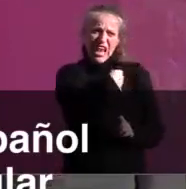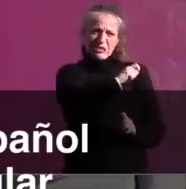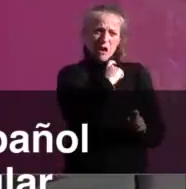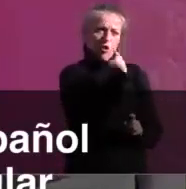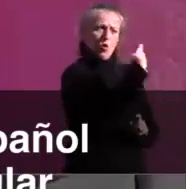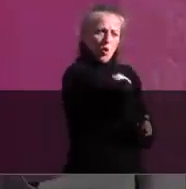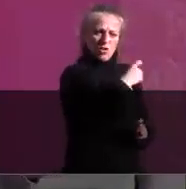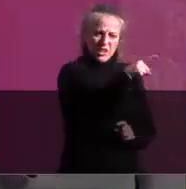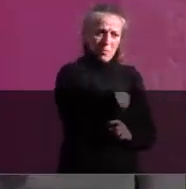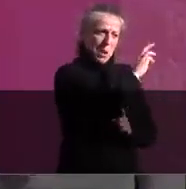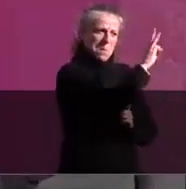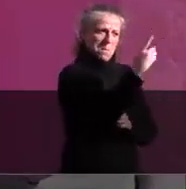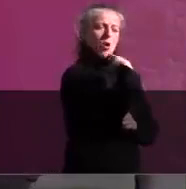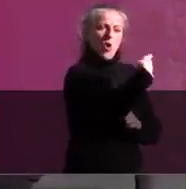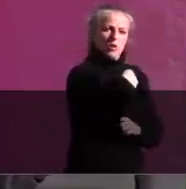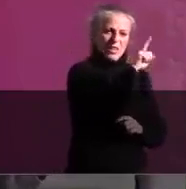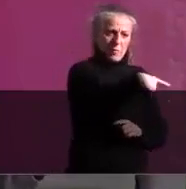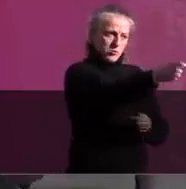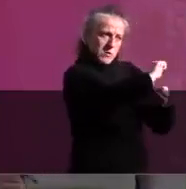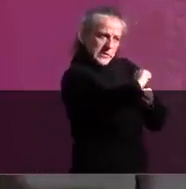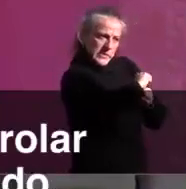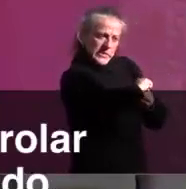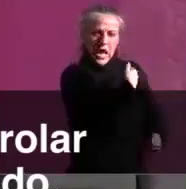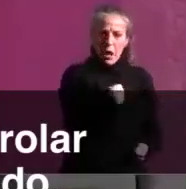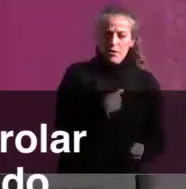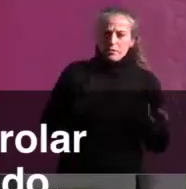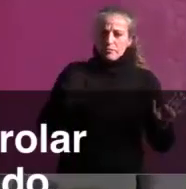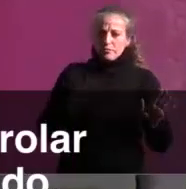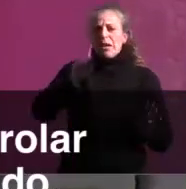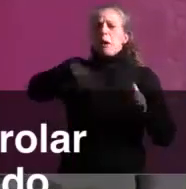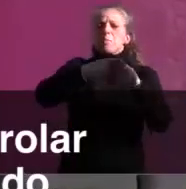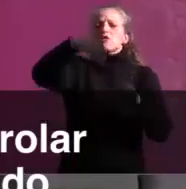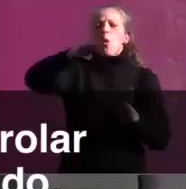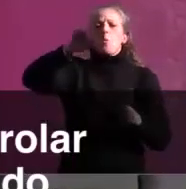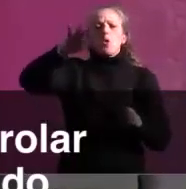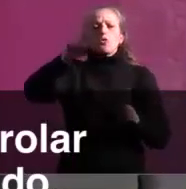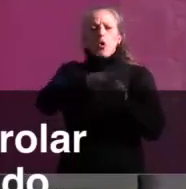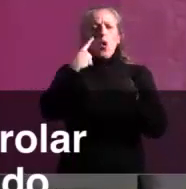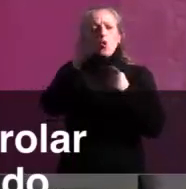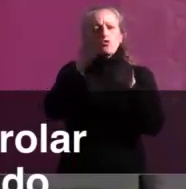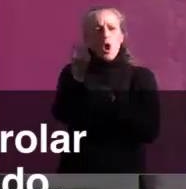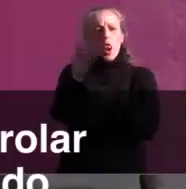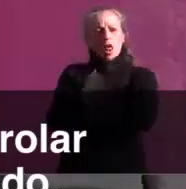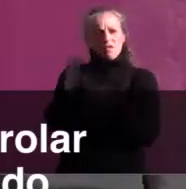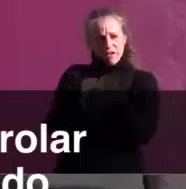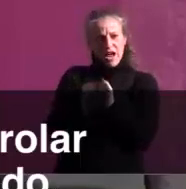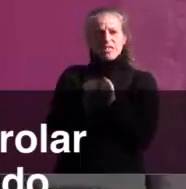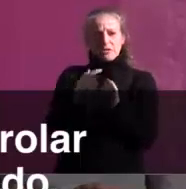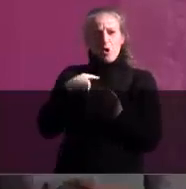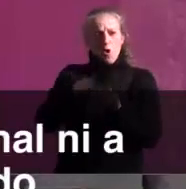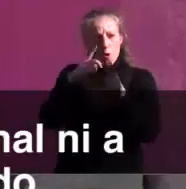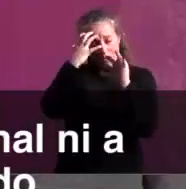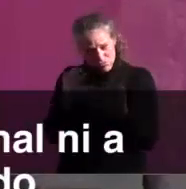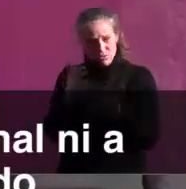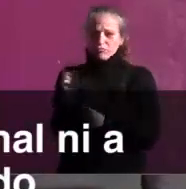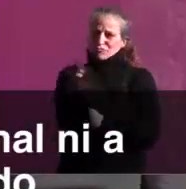del Partit Popular a qui li caiem molt malament i ens fa la punyeta sempre que pot. I tenim a Montoro que ens intenta controlar les finances, però no ens hem resignat.